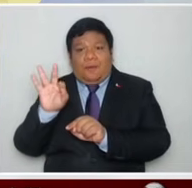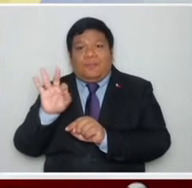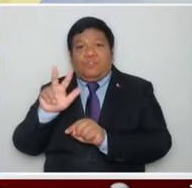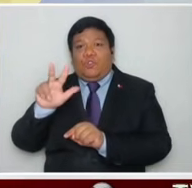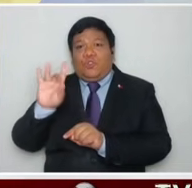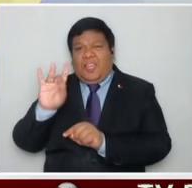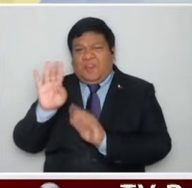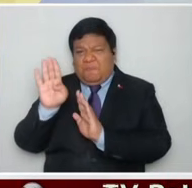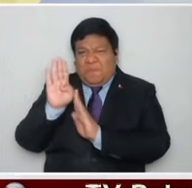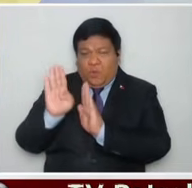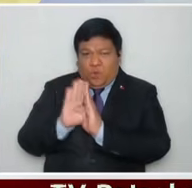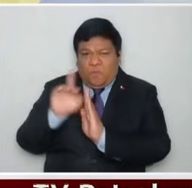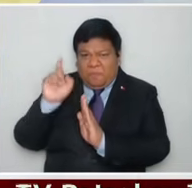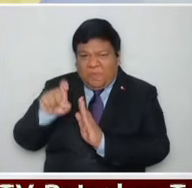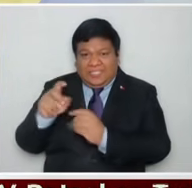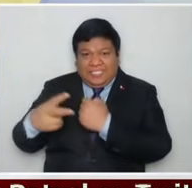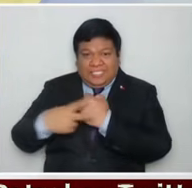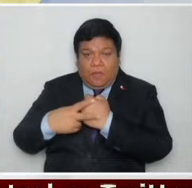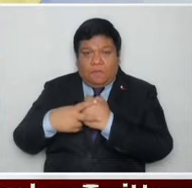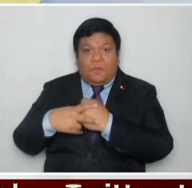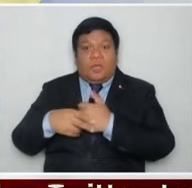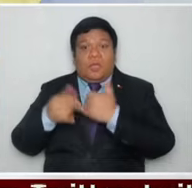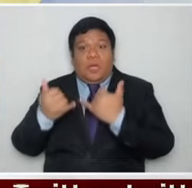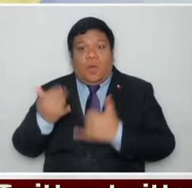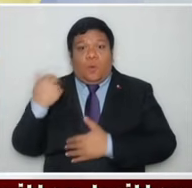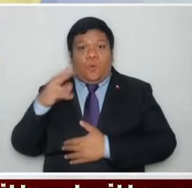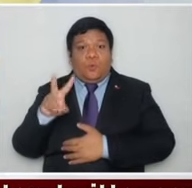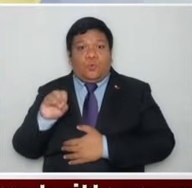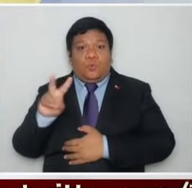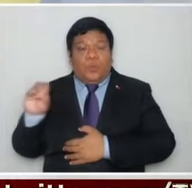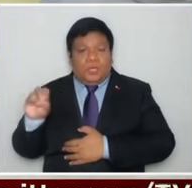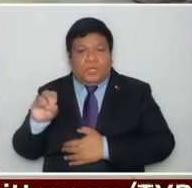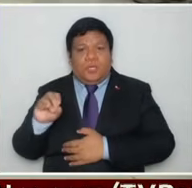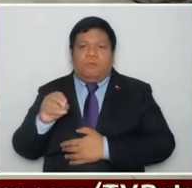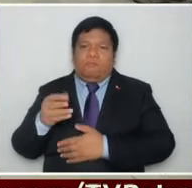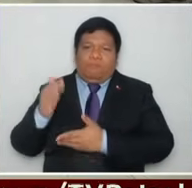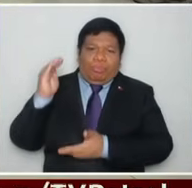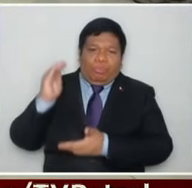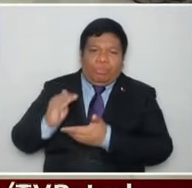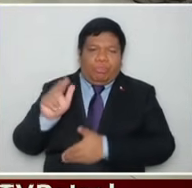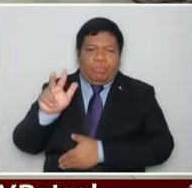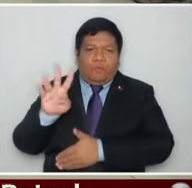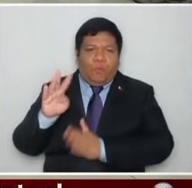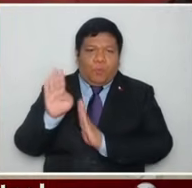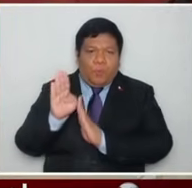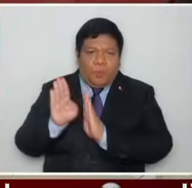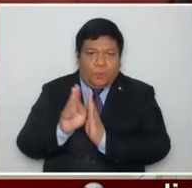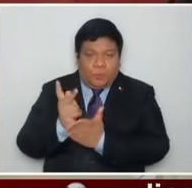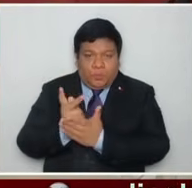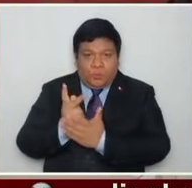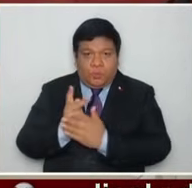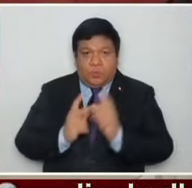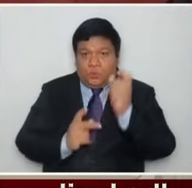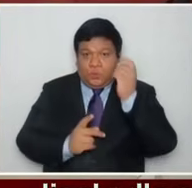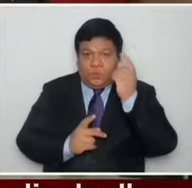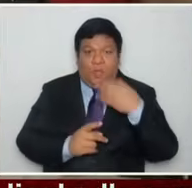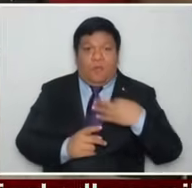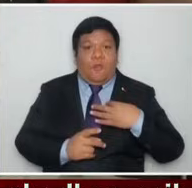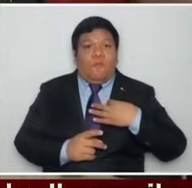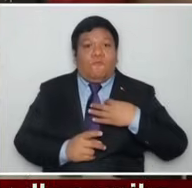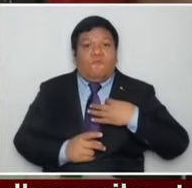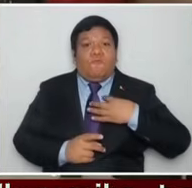34 billion pesos na lang noong 2020 dahil sa epekto ng pandemya. Pero ang voluntary MP2